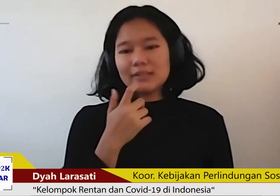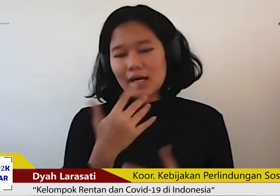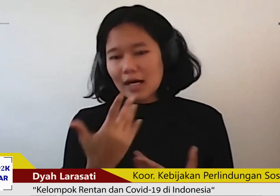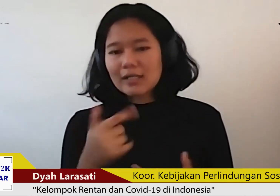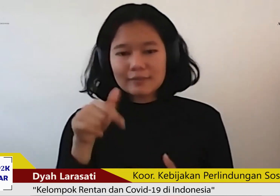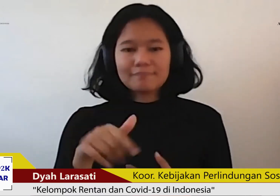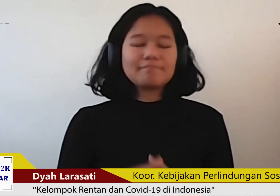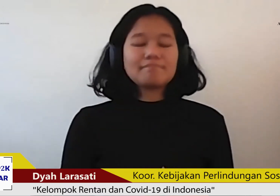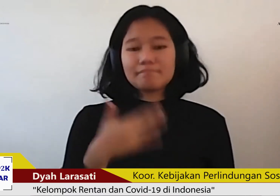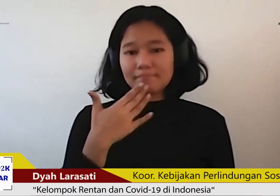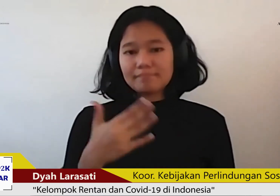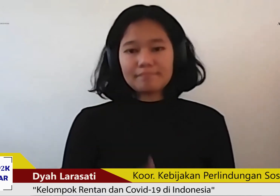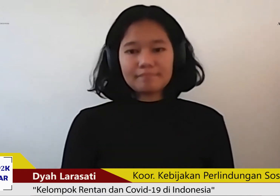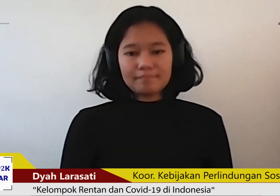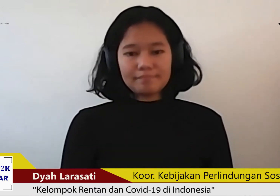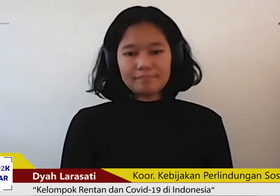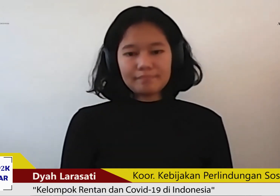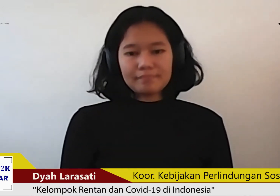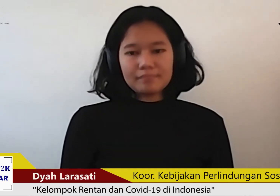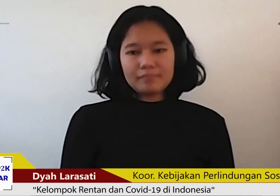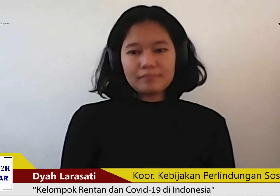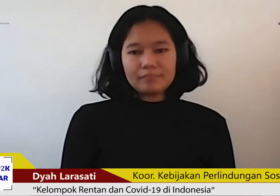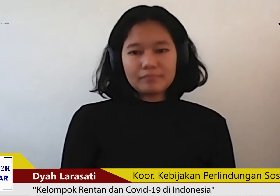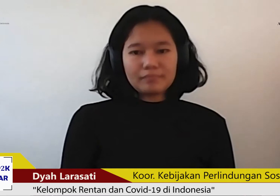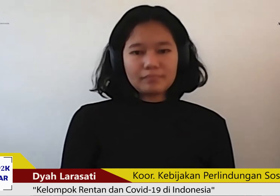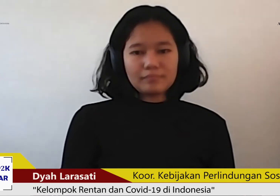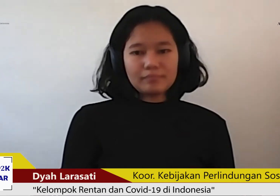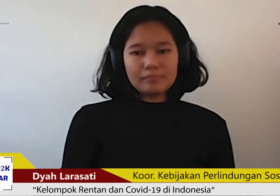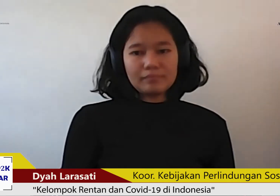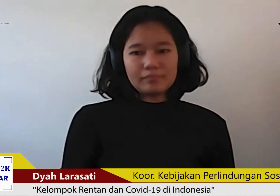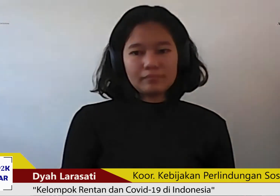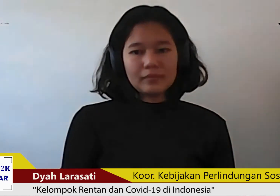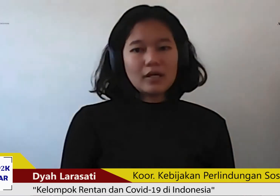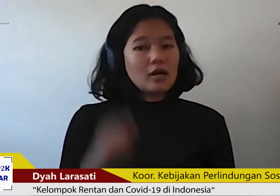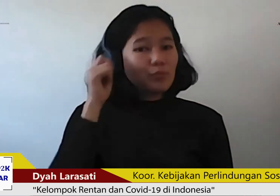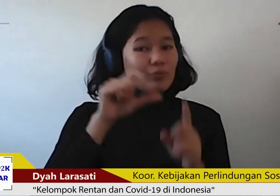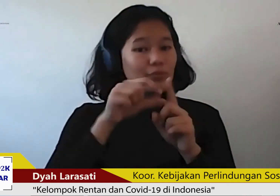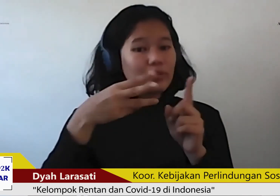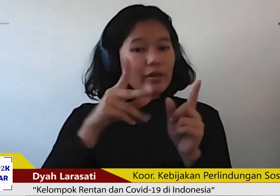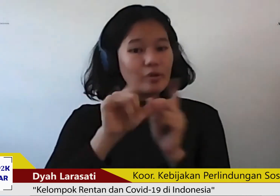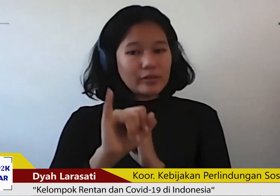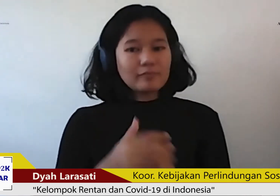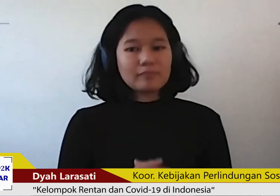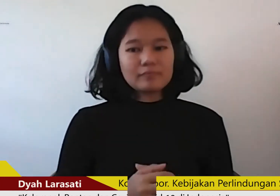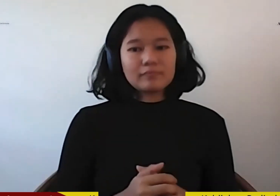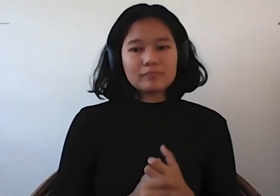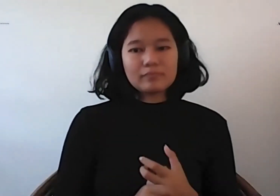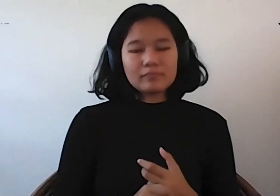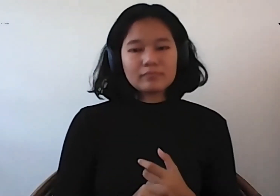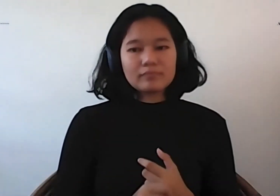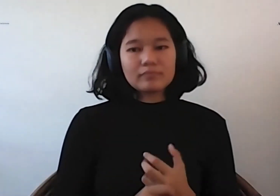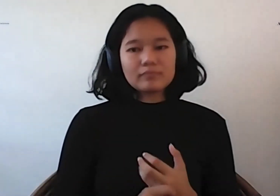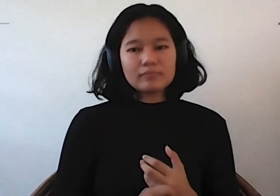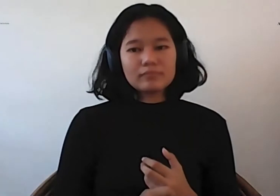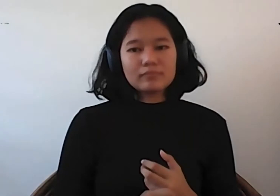ini. Terima kasih. Terima kasih Mbak Dia. Bu Dewi. Baik, terima kasih. Terima